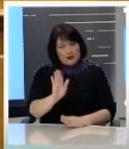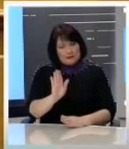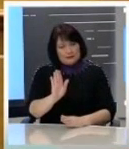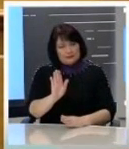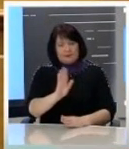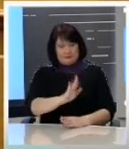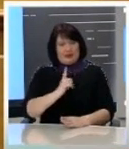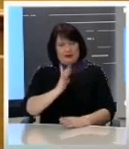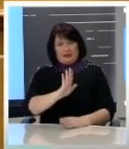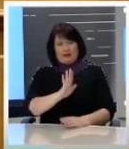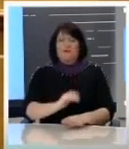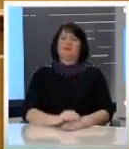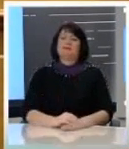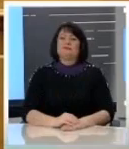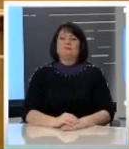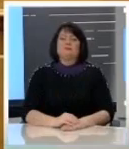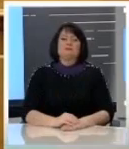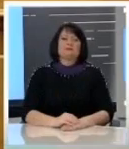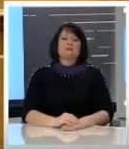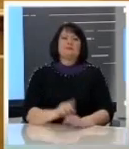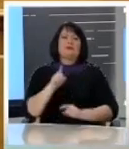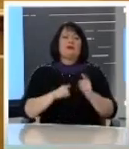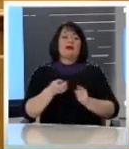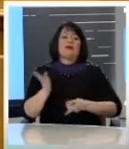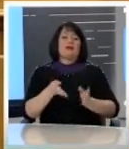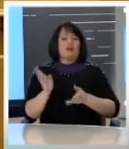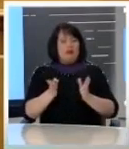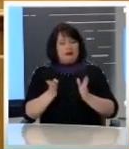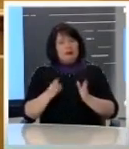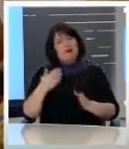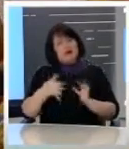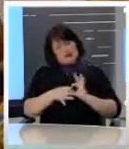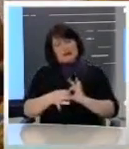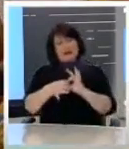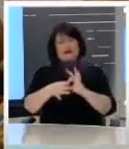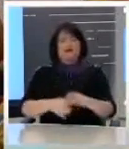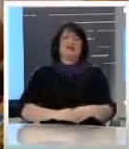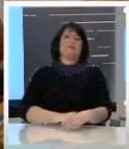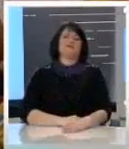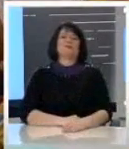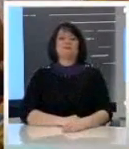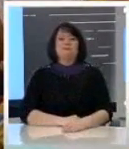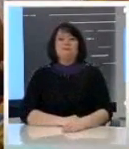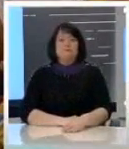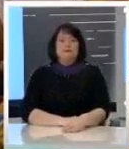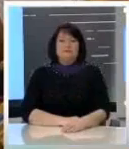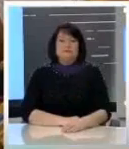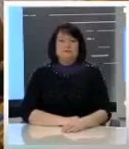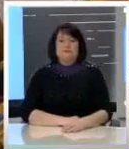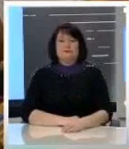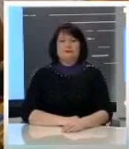σταματήστε λίγο μέχρι να αποχωρήσουν όσοι θέλουν και θα γίνει επανέναρξη.